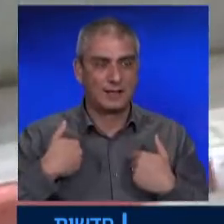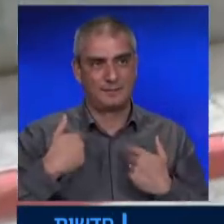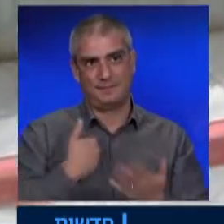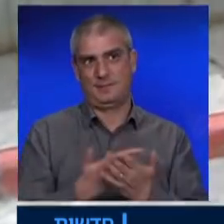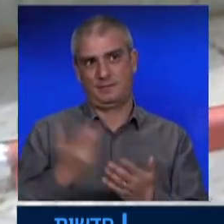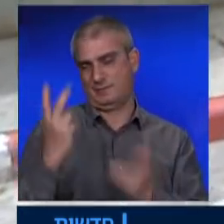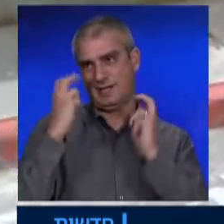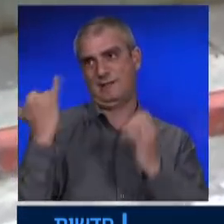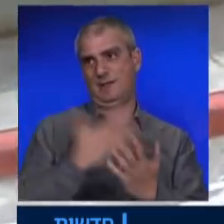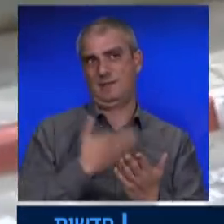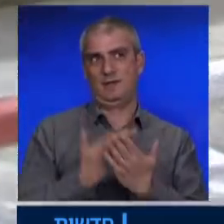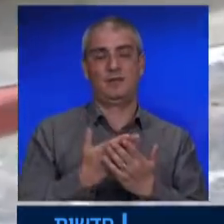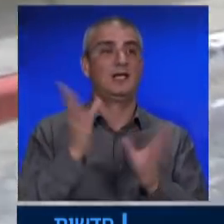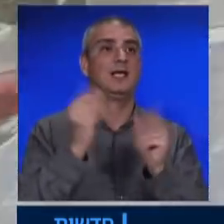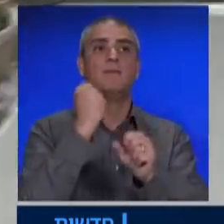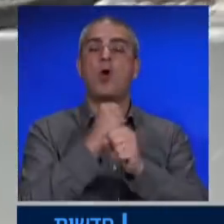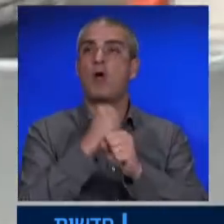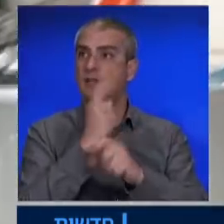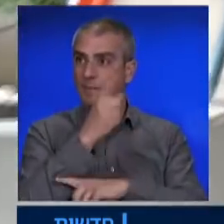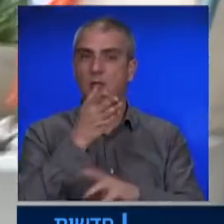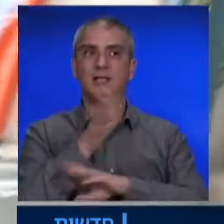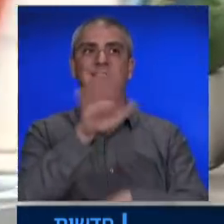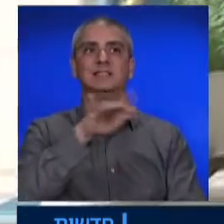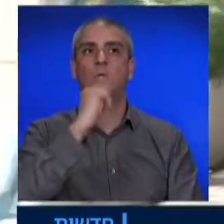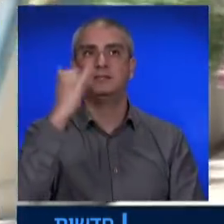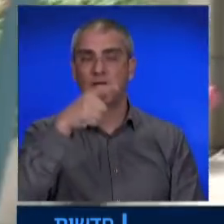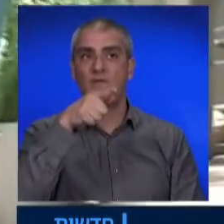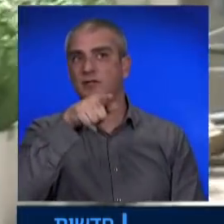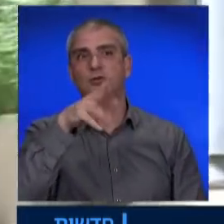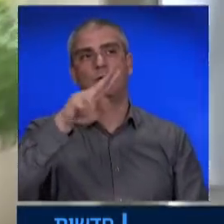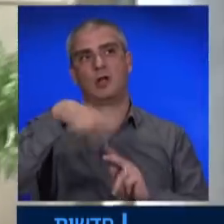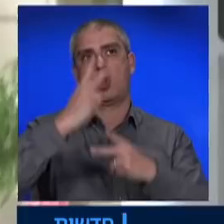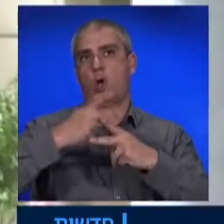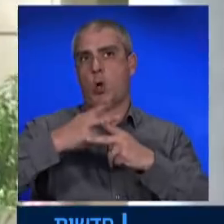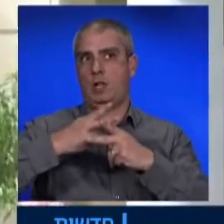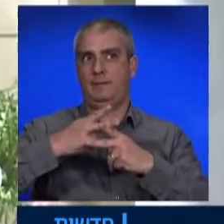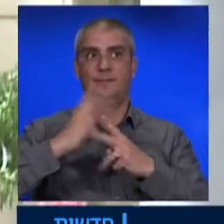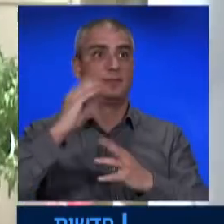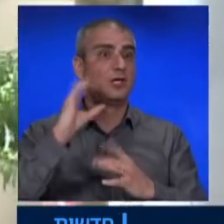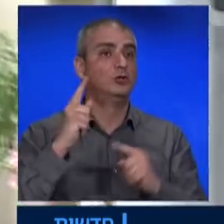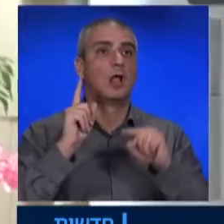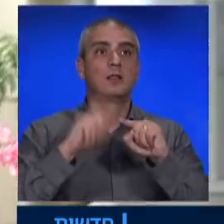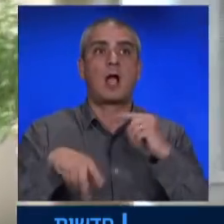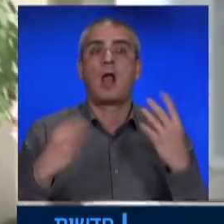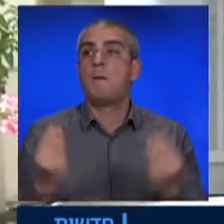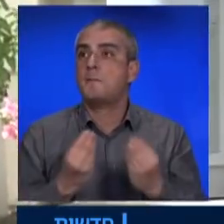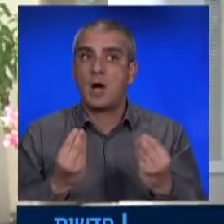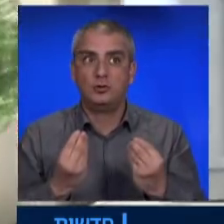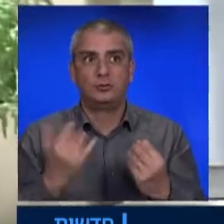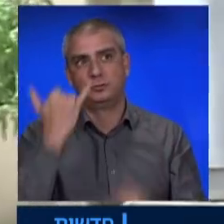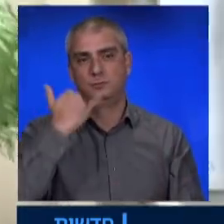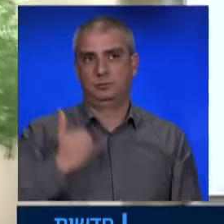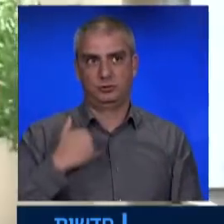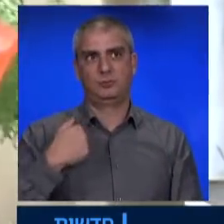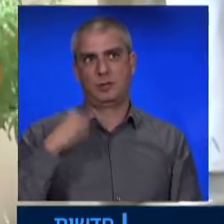מתנדבים. אחדים עובדי המלון נכנסים לאזור הצהוב, זה שבו מסתובבים החולים. אם יש איזושהי תקלה כלשהי, מתקשרים אלינו, אנחנו